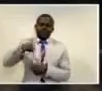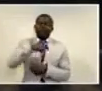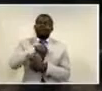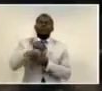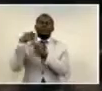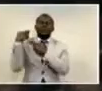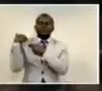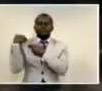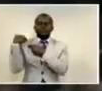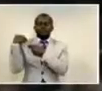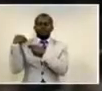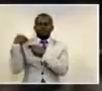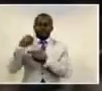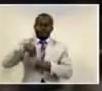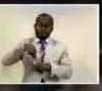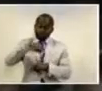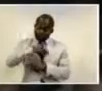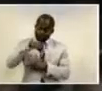bitegereje